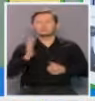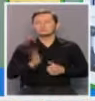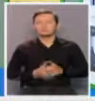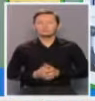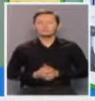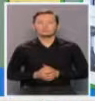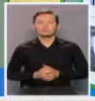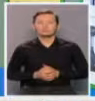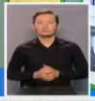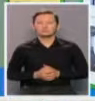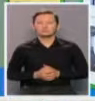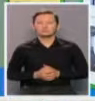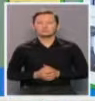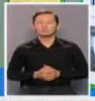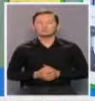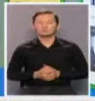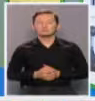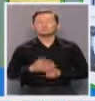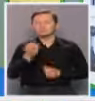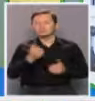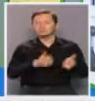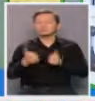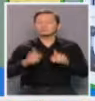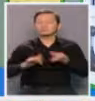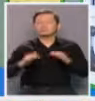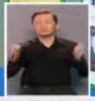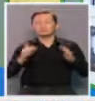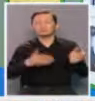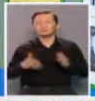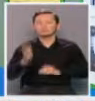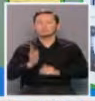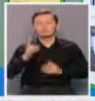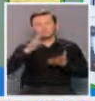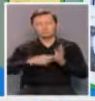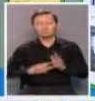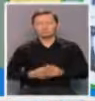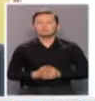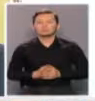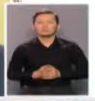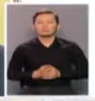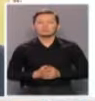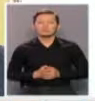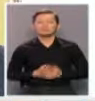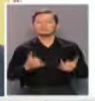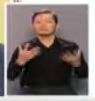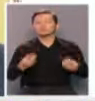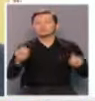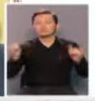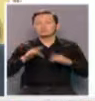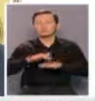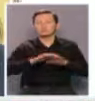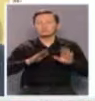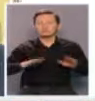деңгейде көрсетеміз. Әлде де жақсы шаралар, іс-шаралар атқарамыз деген ойдамыз. Бүгінгі ұрпаққа